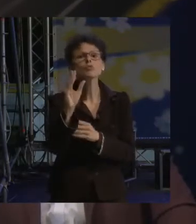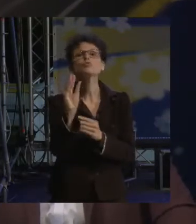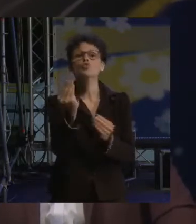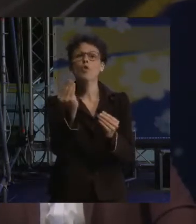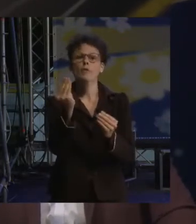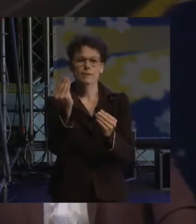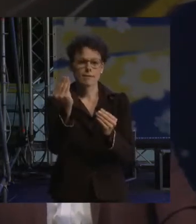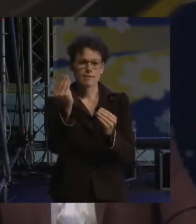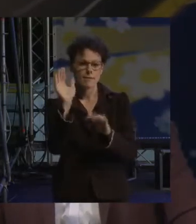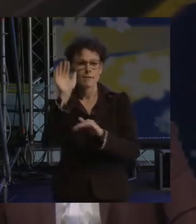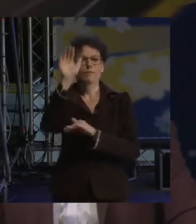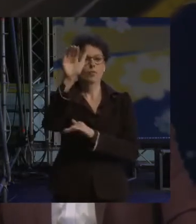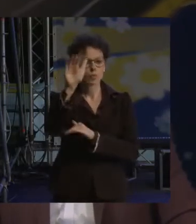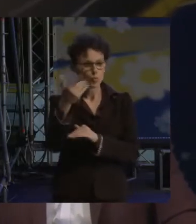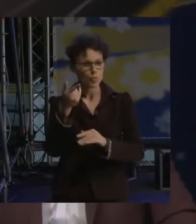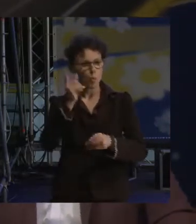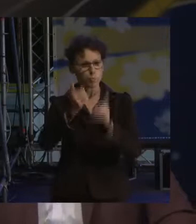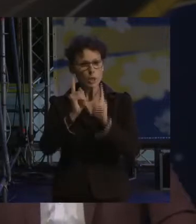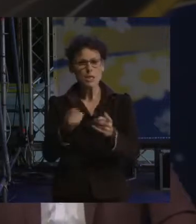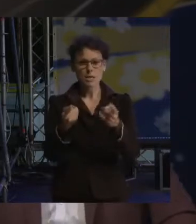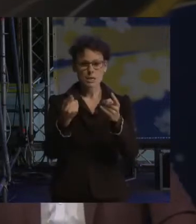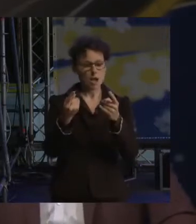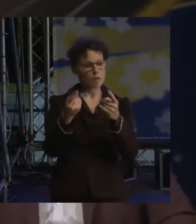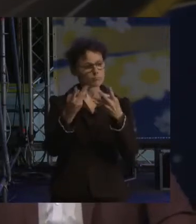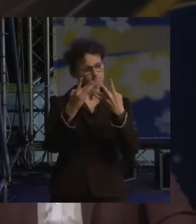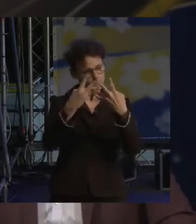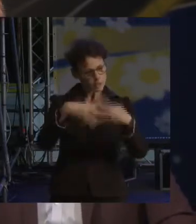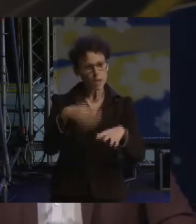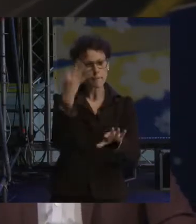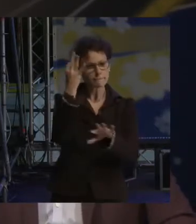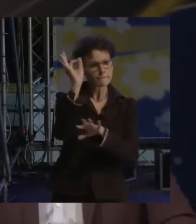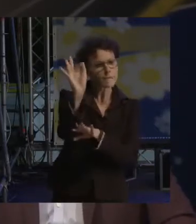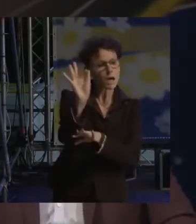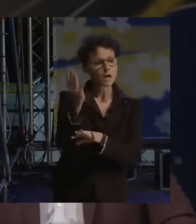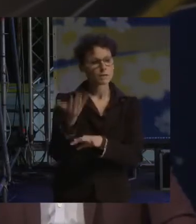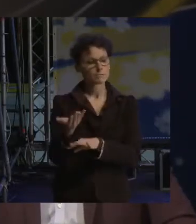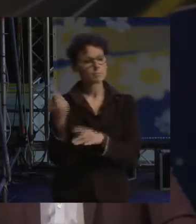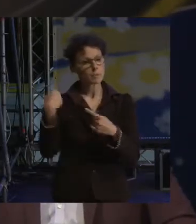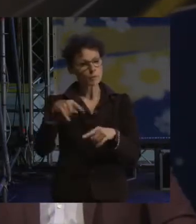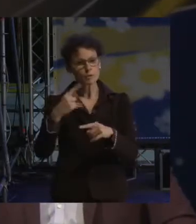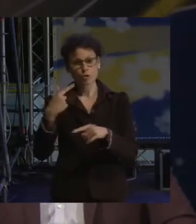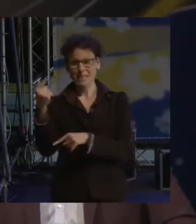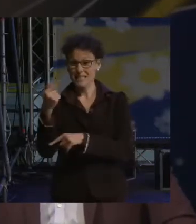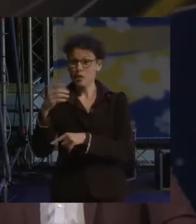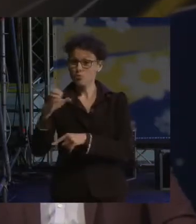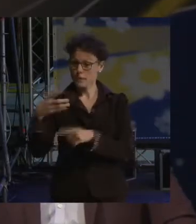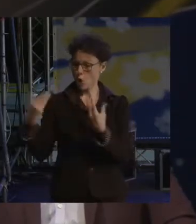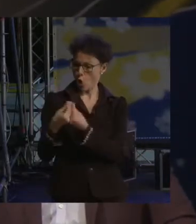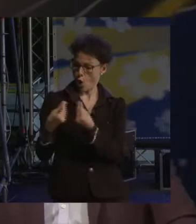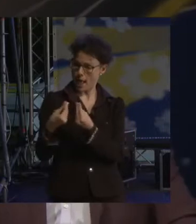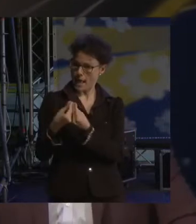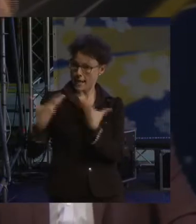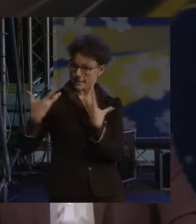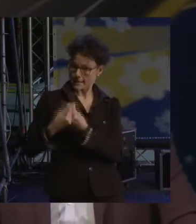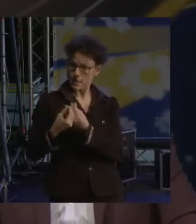di metodo e con metodo è per questa ragione con la collega tiziana ciprini abbiamo ideato